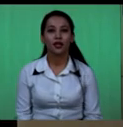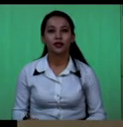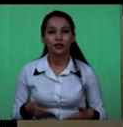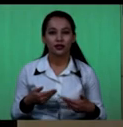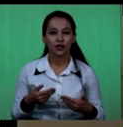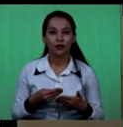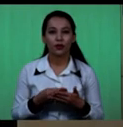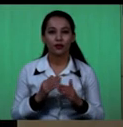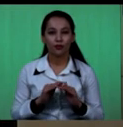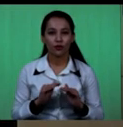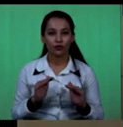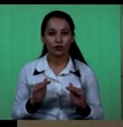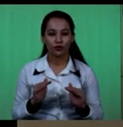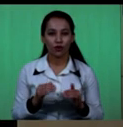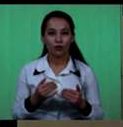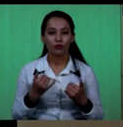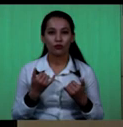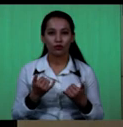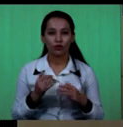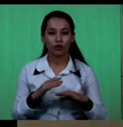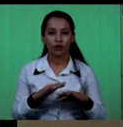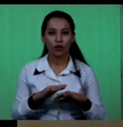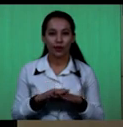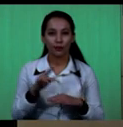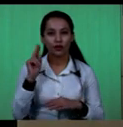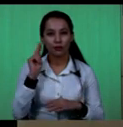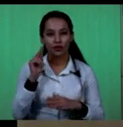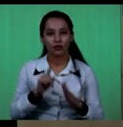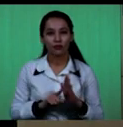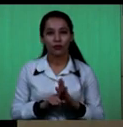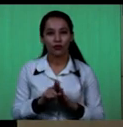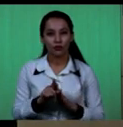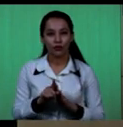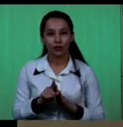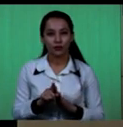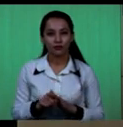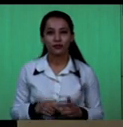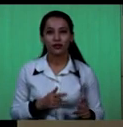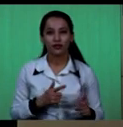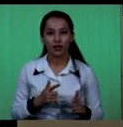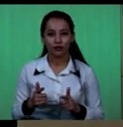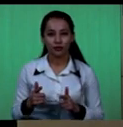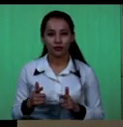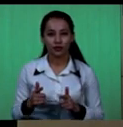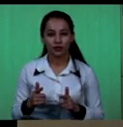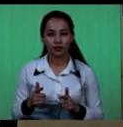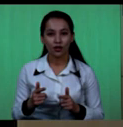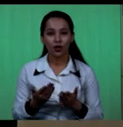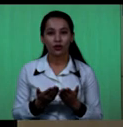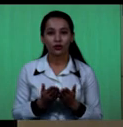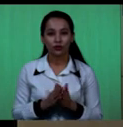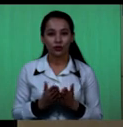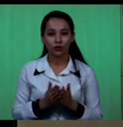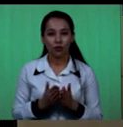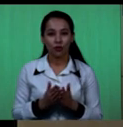Salom aziz o'quvchilar. Navbatdagi darsimiz matematika darsi. Darsga tayyormisiz? Unday bo'lsa, o'quv